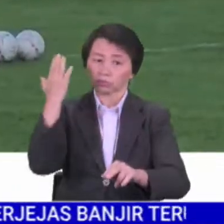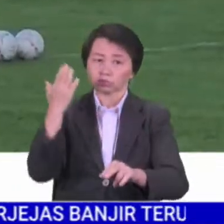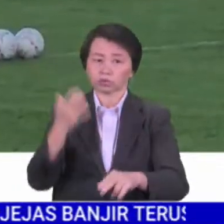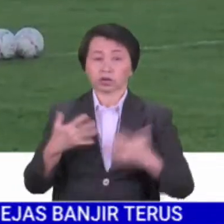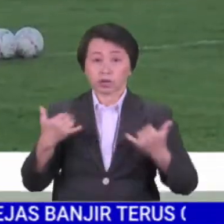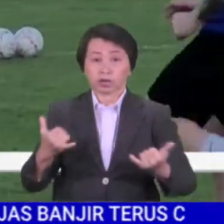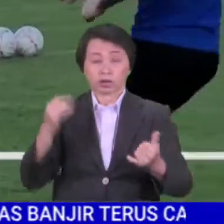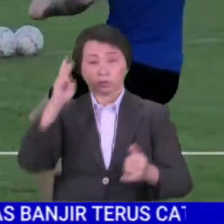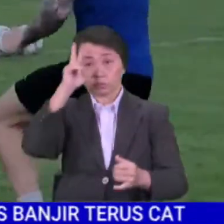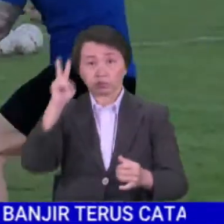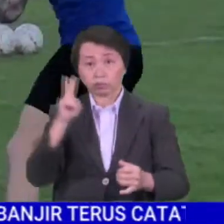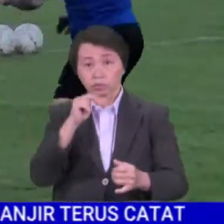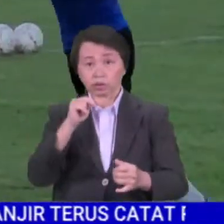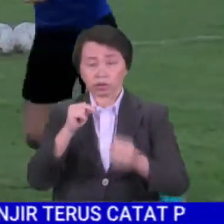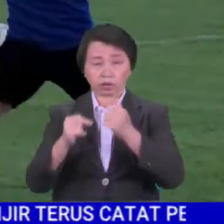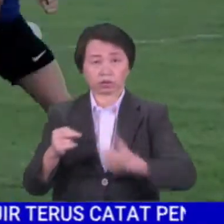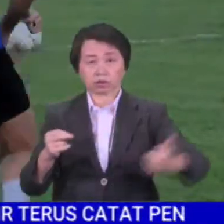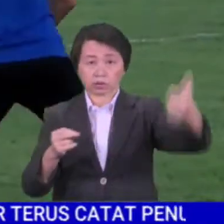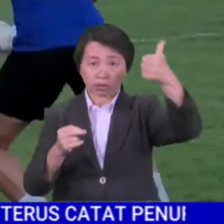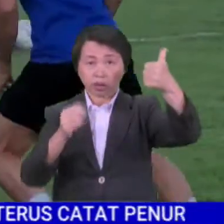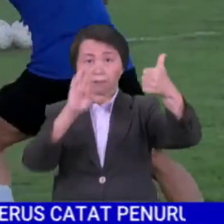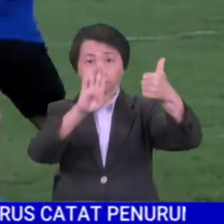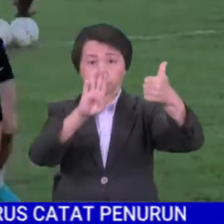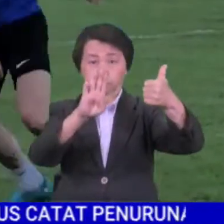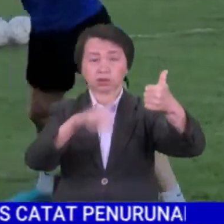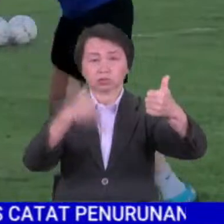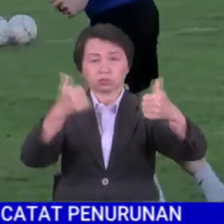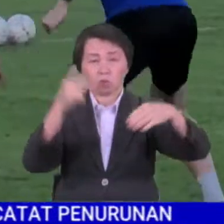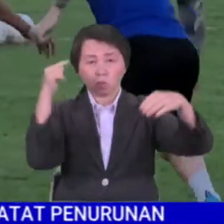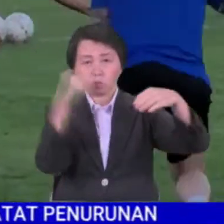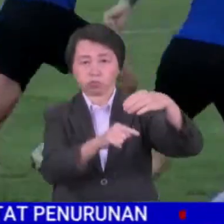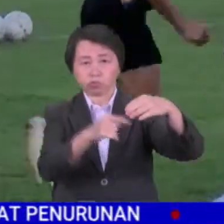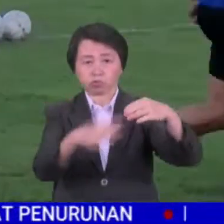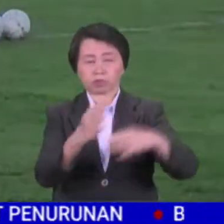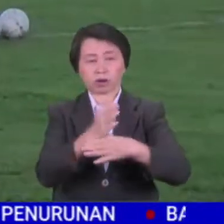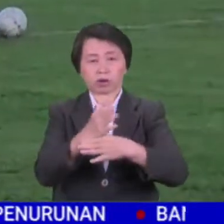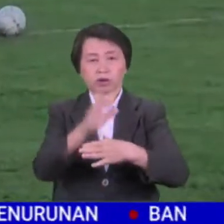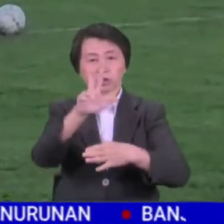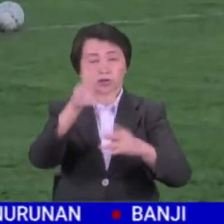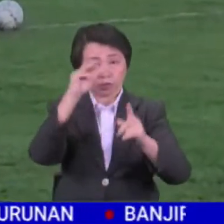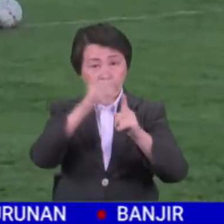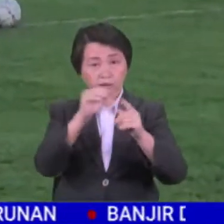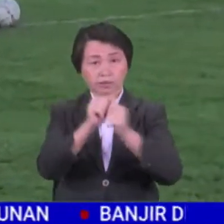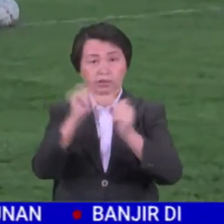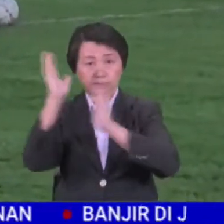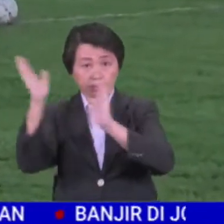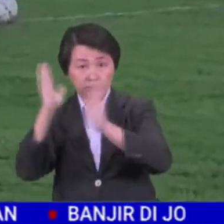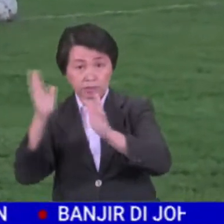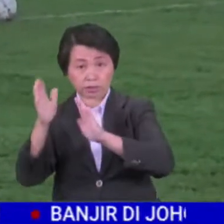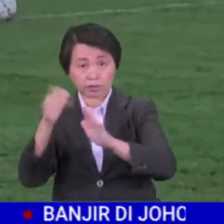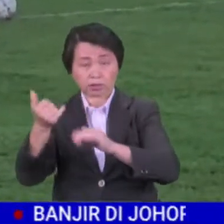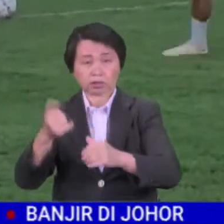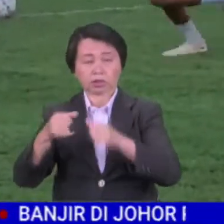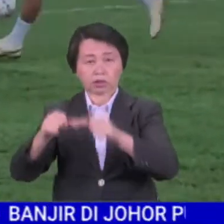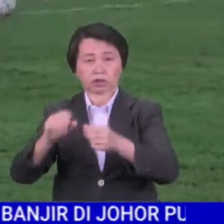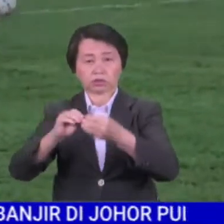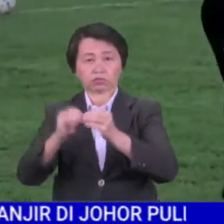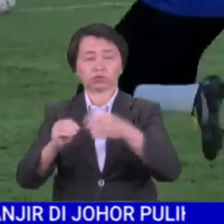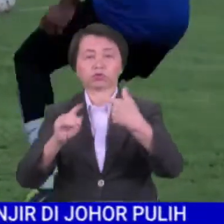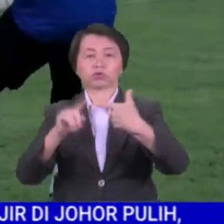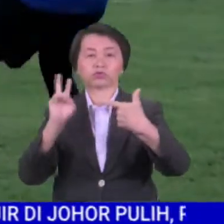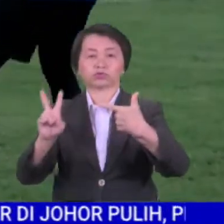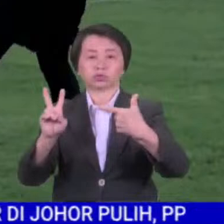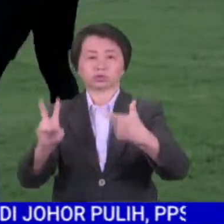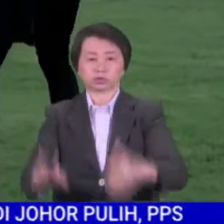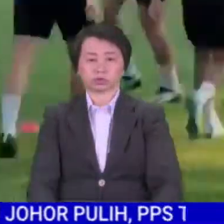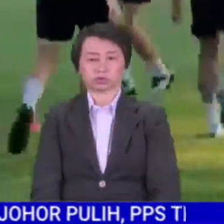Ketika ini, Vietnam berada di tangga teratas kumpulan B dengan kelebihan jaringan selepas berkongsi 3 mata dengan Malaysia yang menghuni kedudukan kedua.